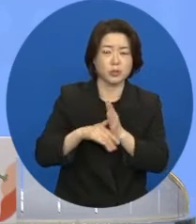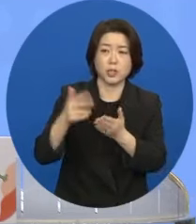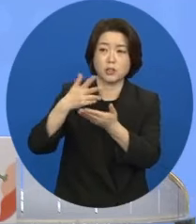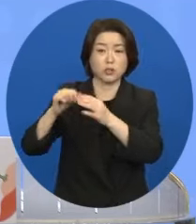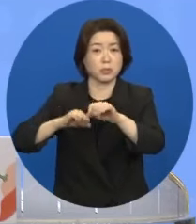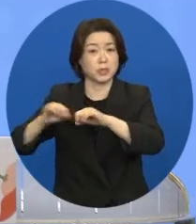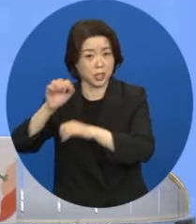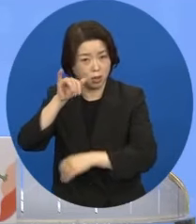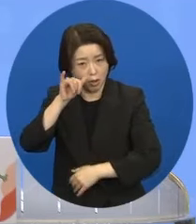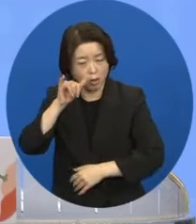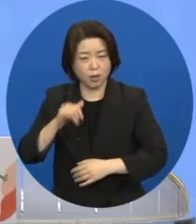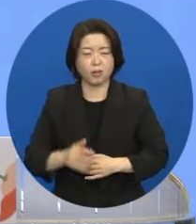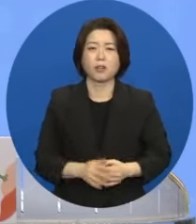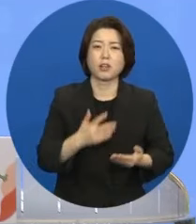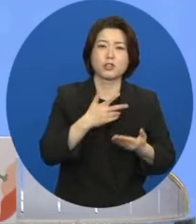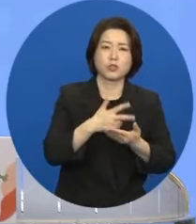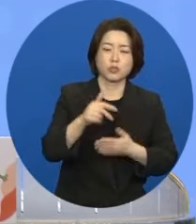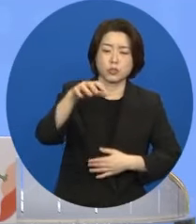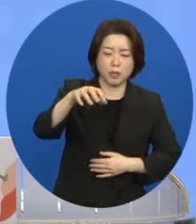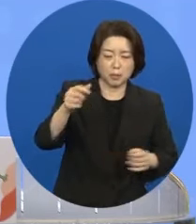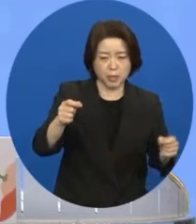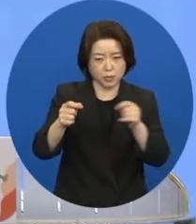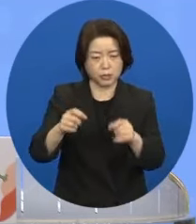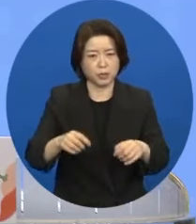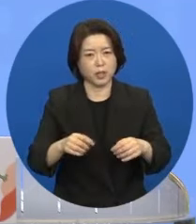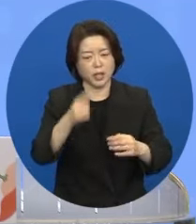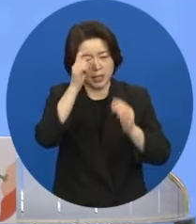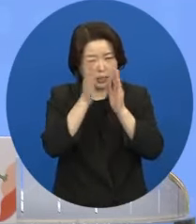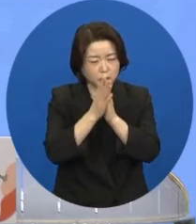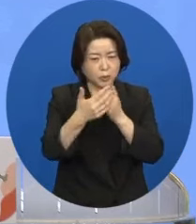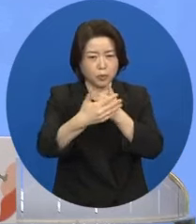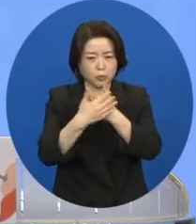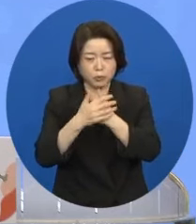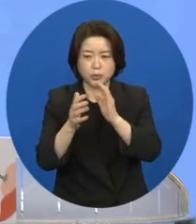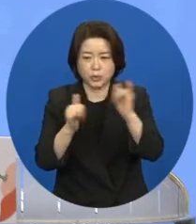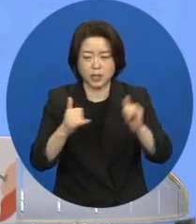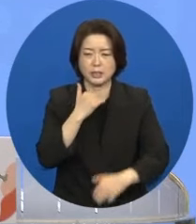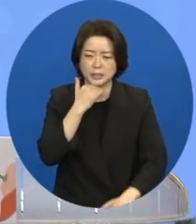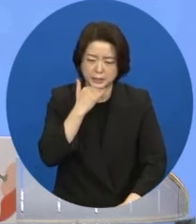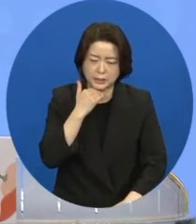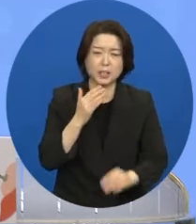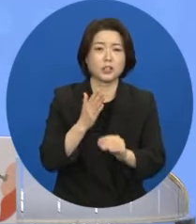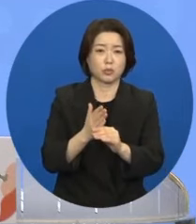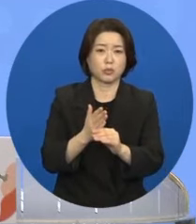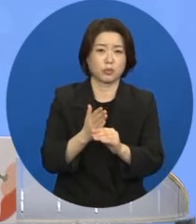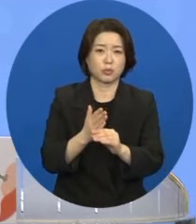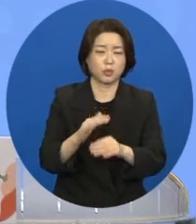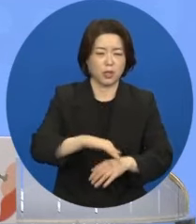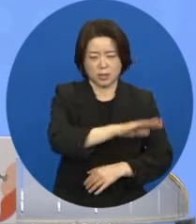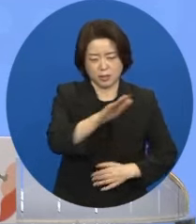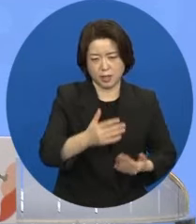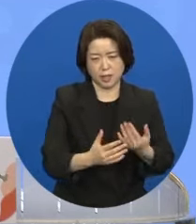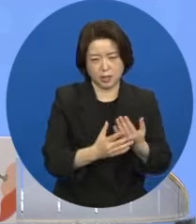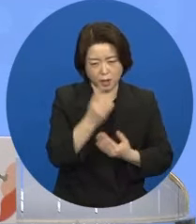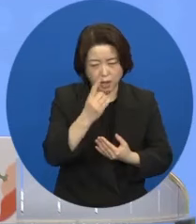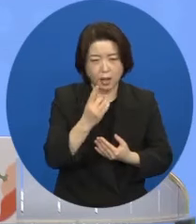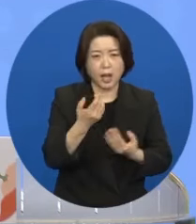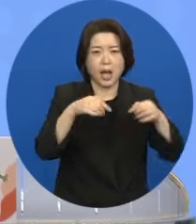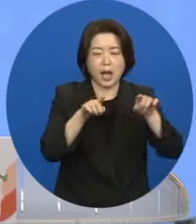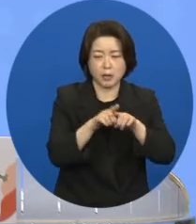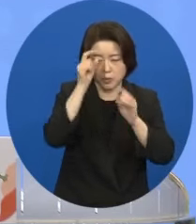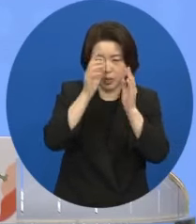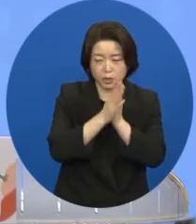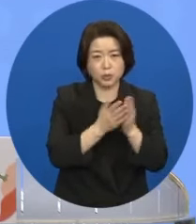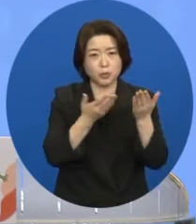것처럼 주님은 주 앞에 나와 기도하는 중보들 기다리고 계십니다 모두가 한 마음으로 기도할 때 주님은